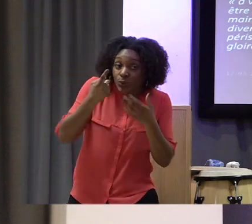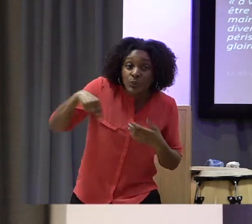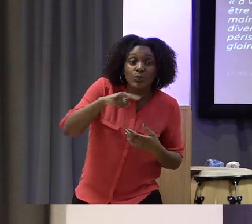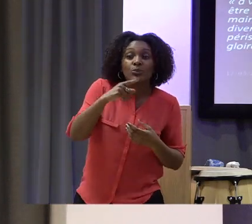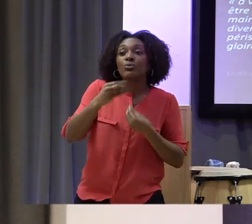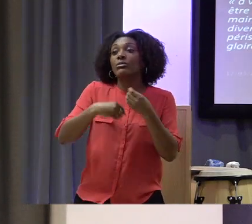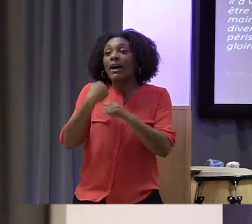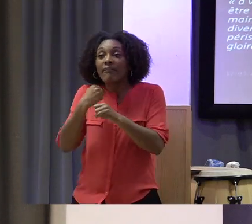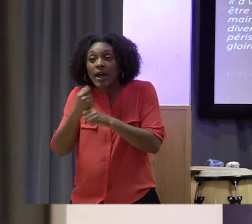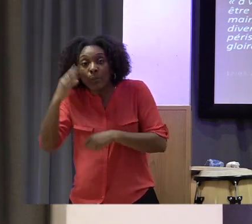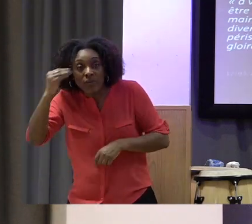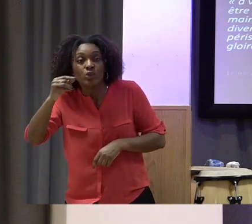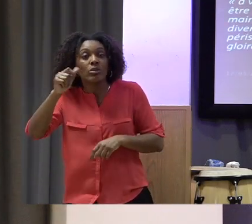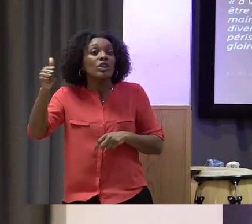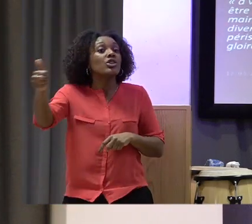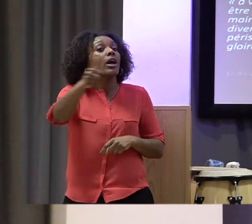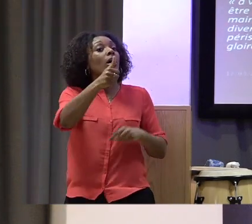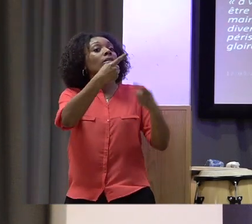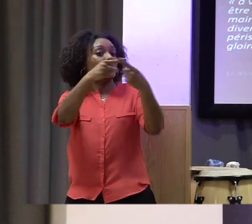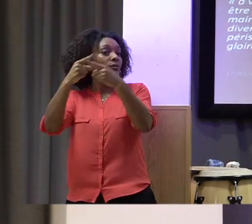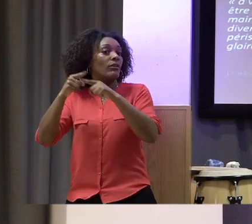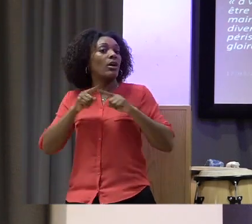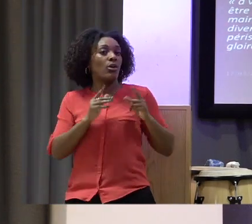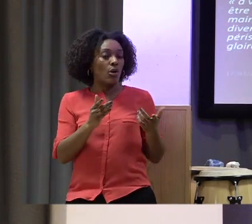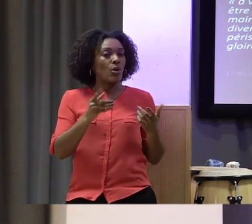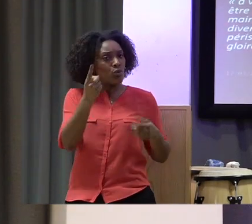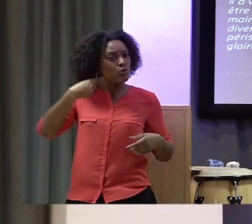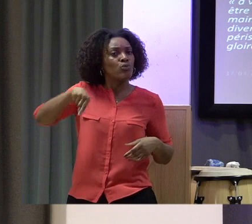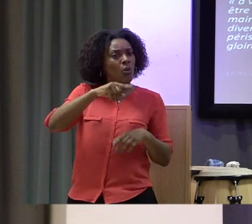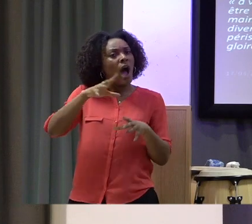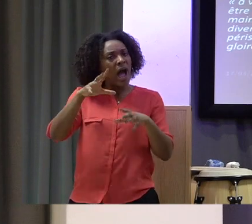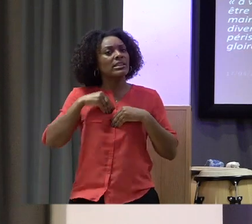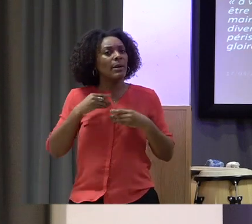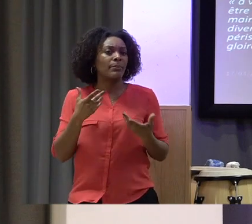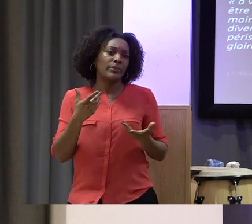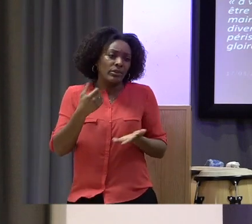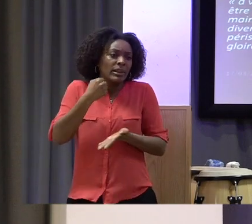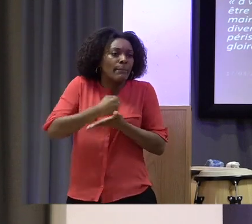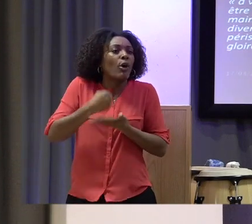pour notre vie professionnelle, nous acceptons volontiers de passer par l'épreuve.